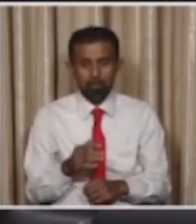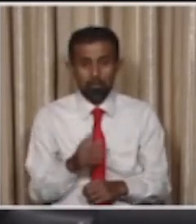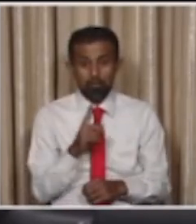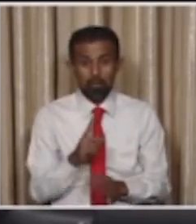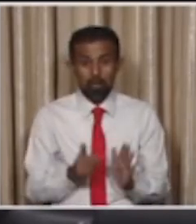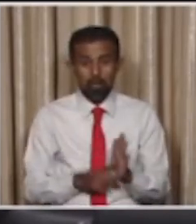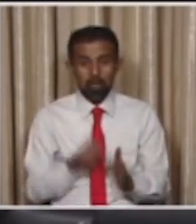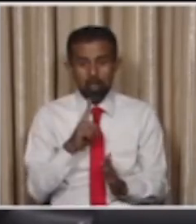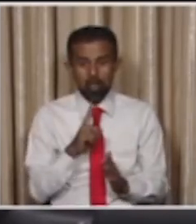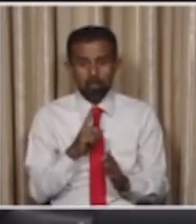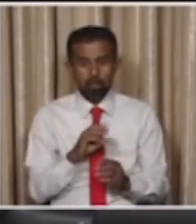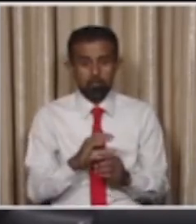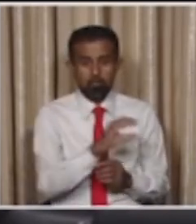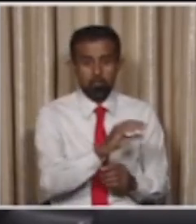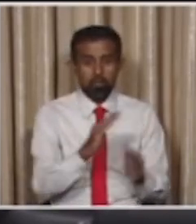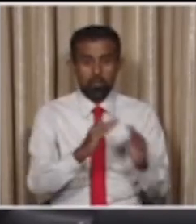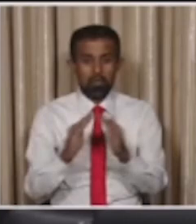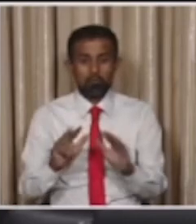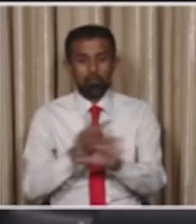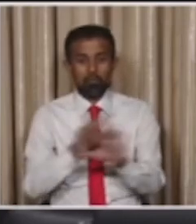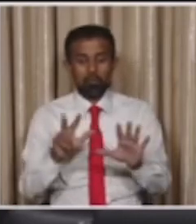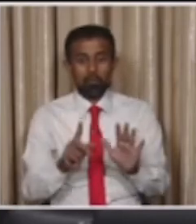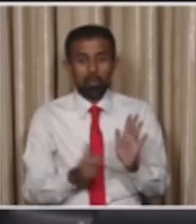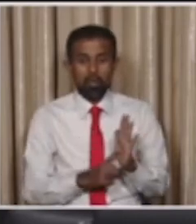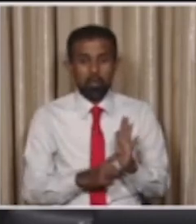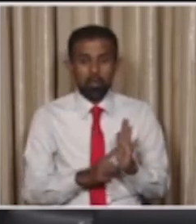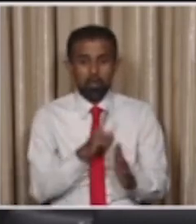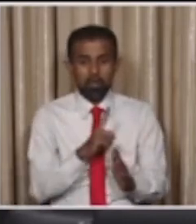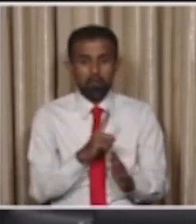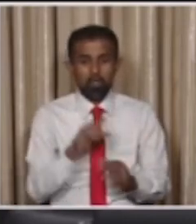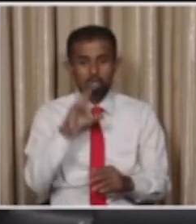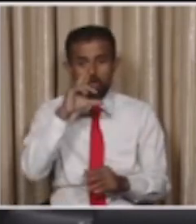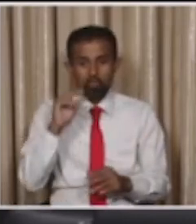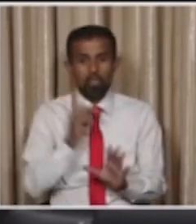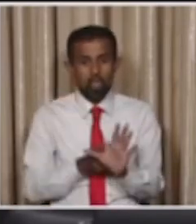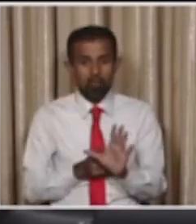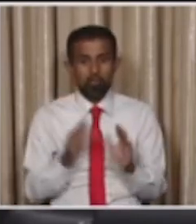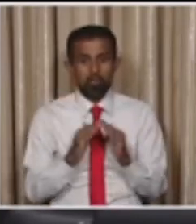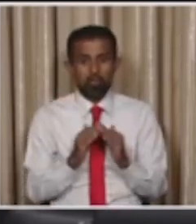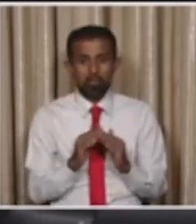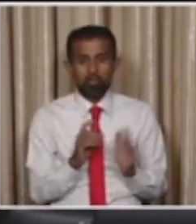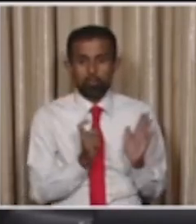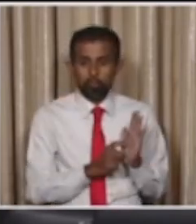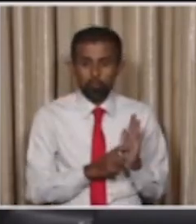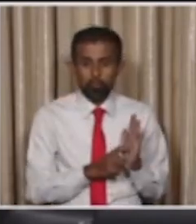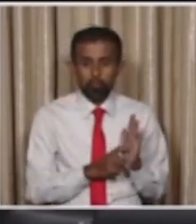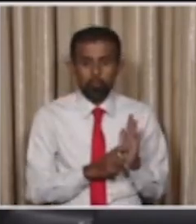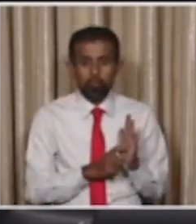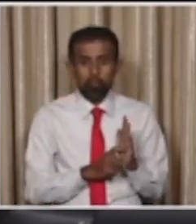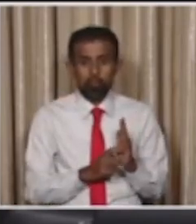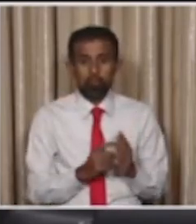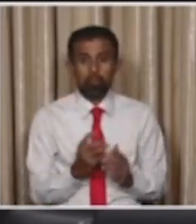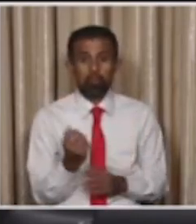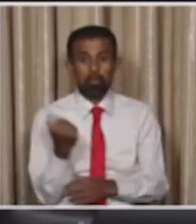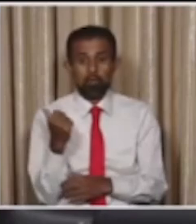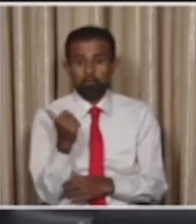ලක්ෂයක වන්දි දුන්නම දේවල් 18කට ලක්ෂයේ වන්දි දුන්නම හැන්දෑවේ හැම ගෙදරම කුකුලයි අර ගල් බෝතලේ අරගෙන